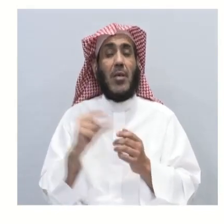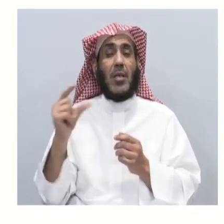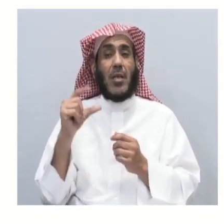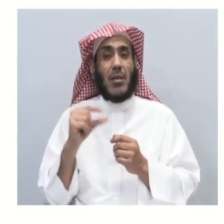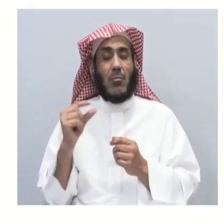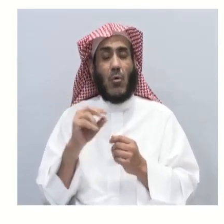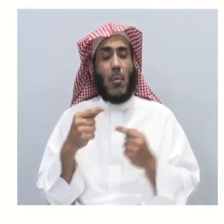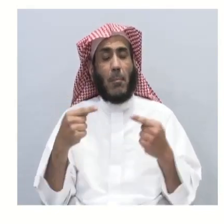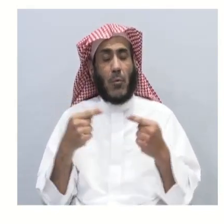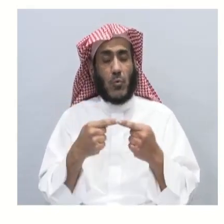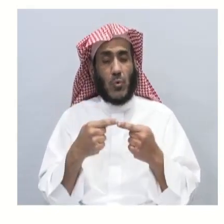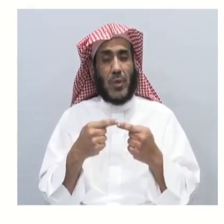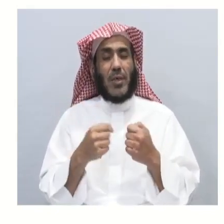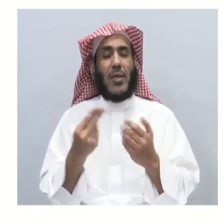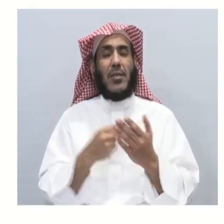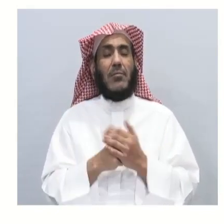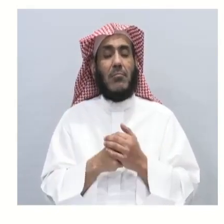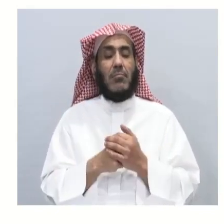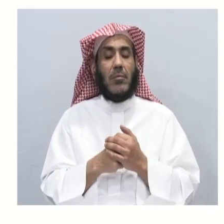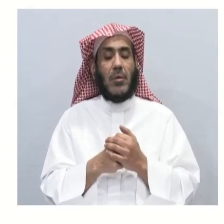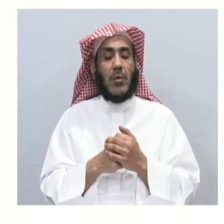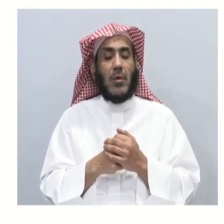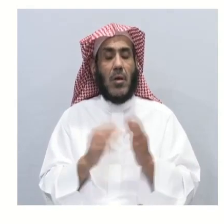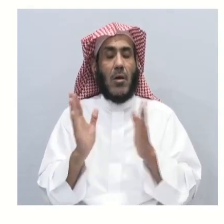الكلمة موصولة خطا.